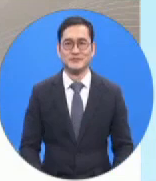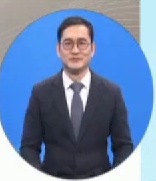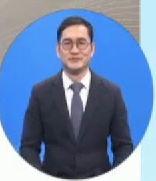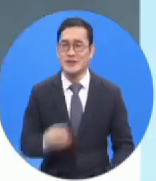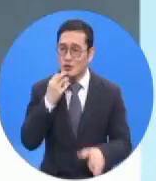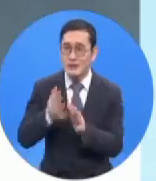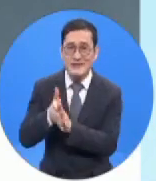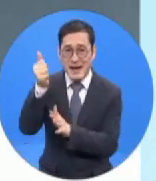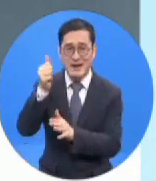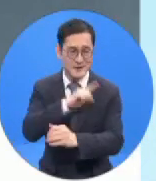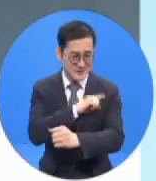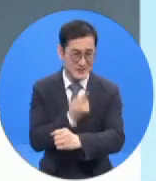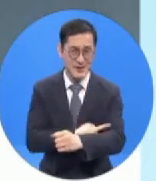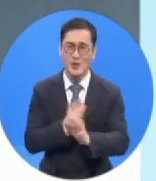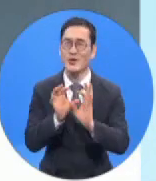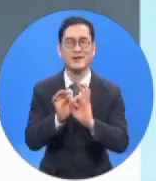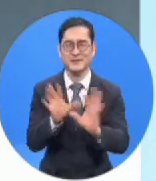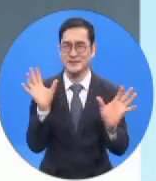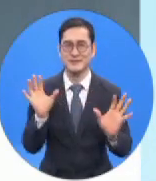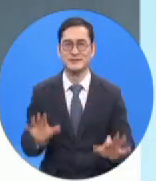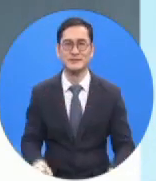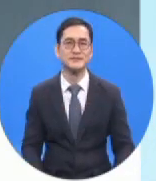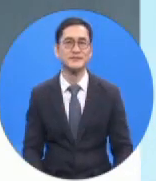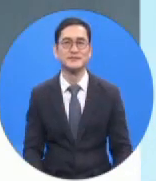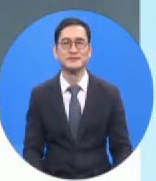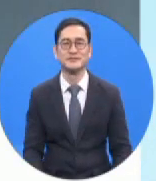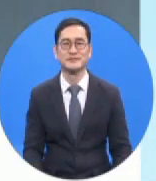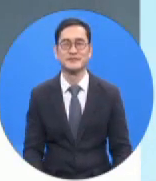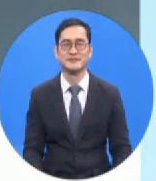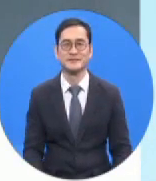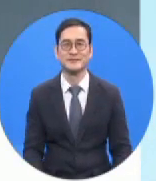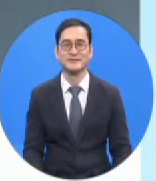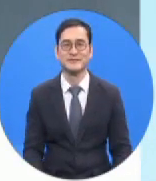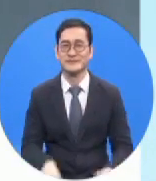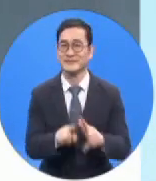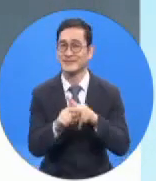자질과는 그렇죠. 상관없는 거니까요. 알겠습니다. 애교로 넘어가 주시죠. 네. 유권자들 분들께서.